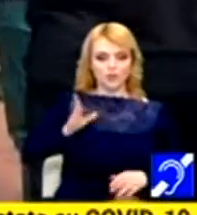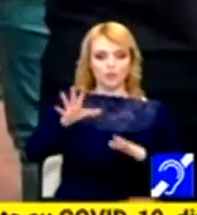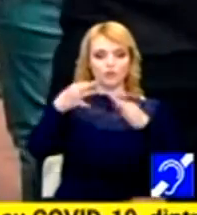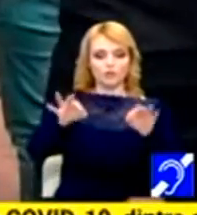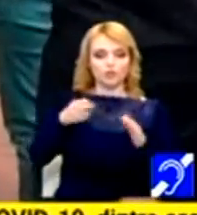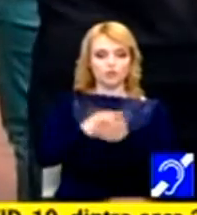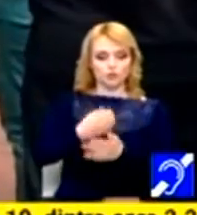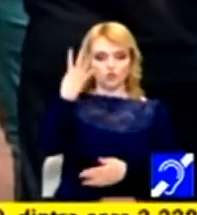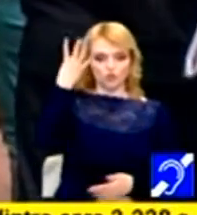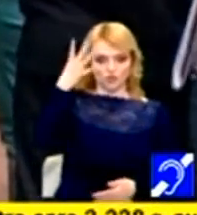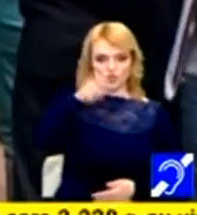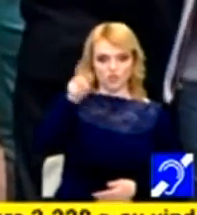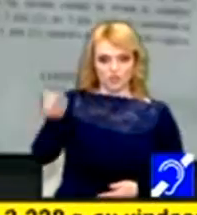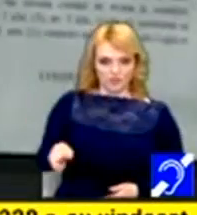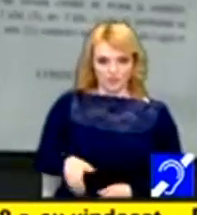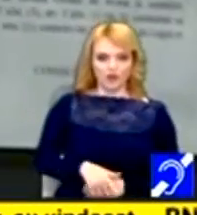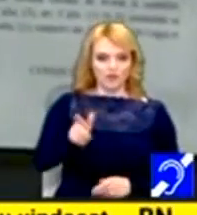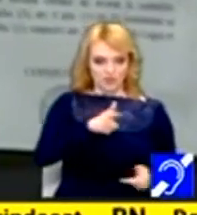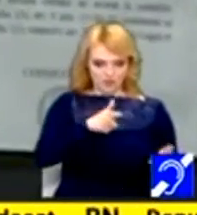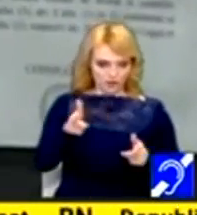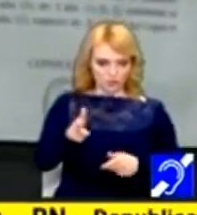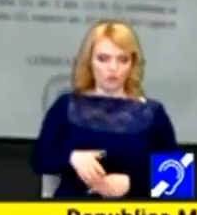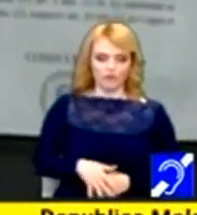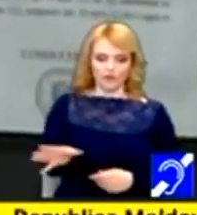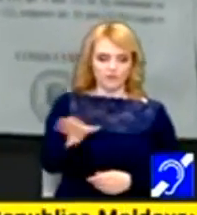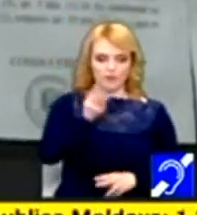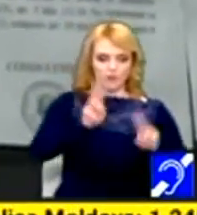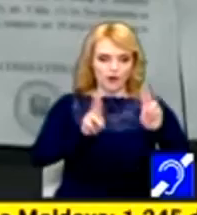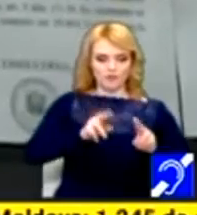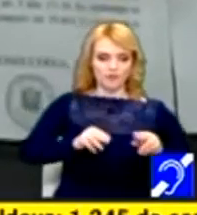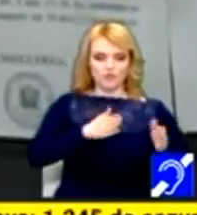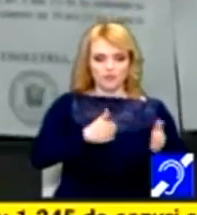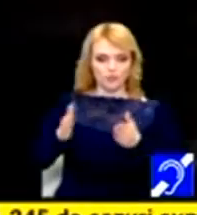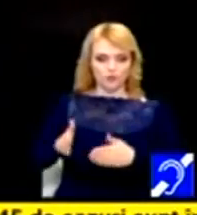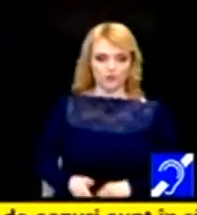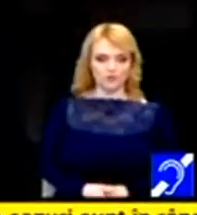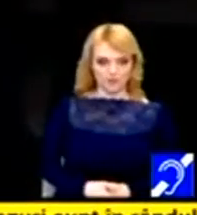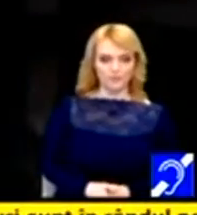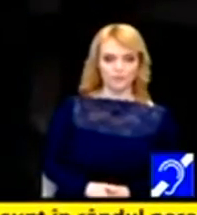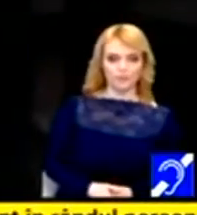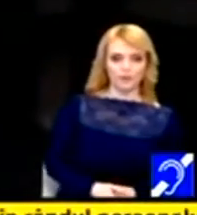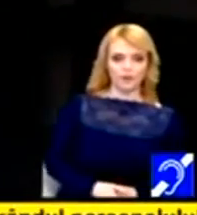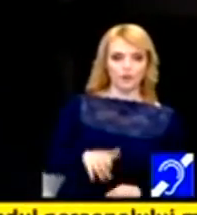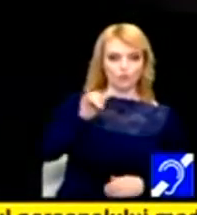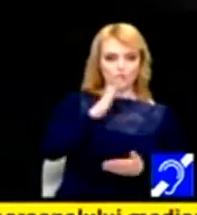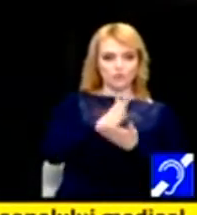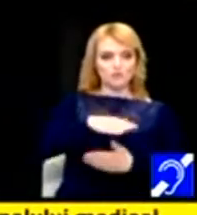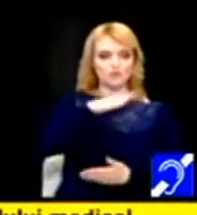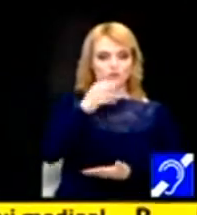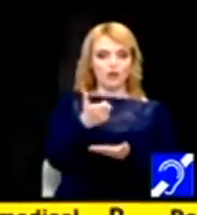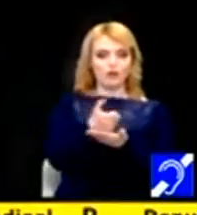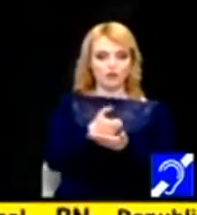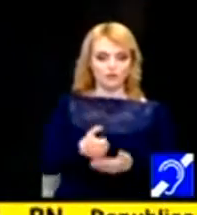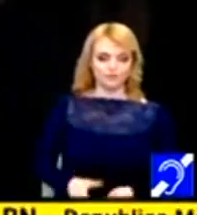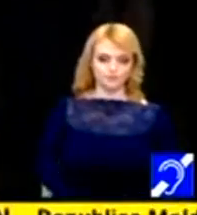COVID-19, cu menținerea distanței fizice și purtarea obligatorie a măștii de protecție. În sala de așteptare nu va fi admisă prezența mai